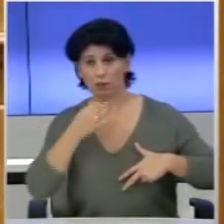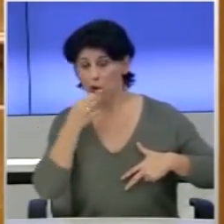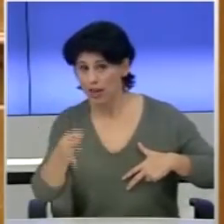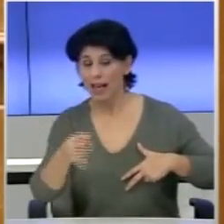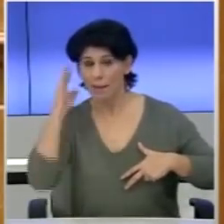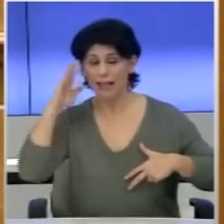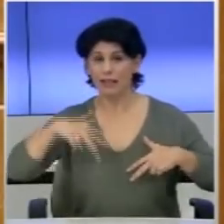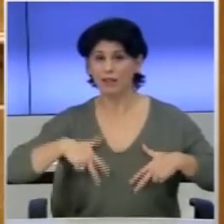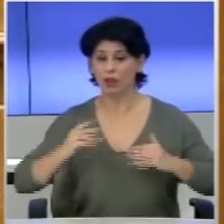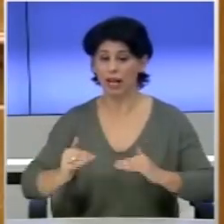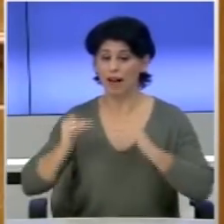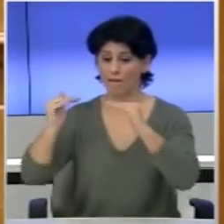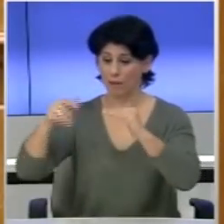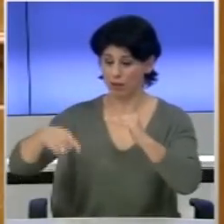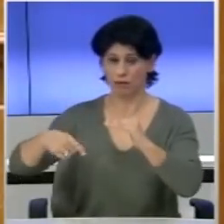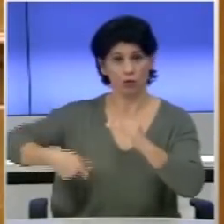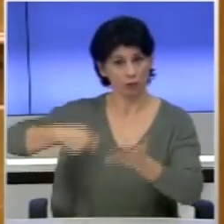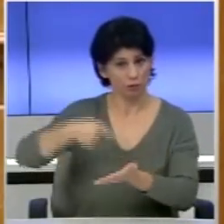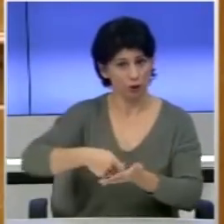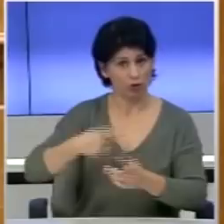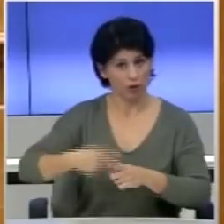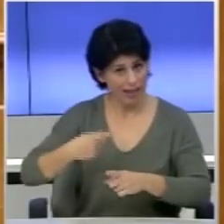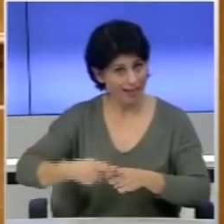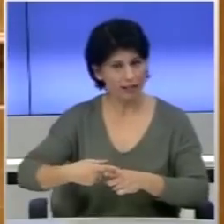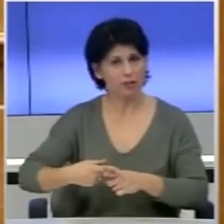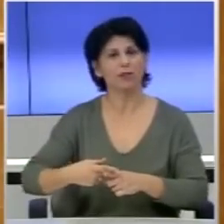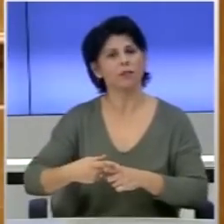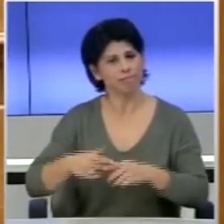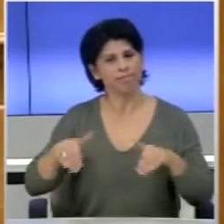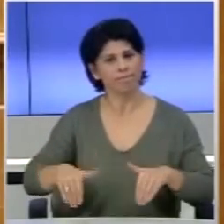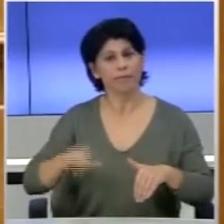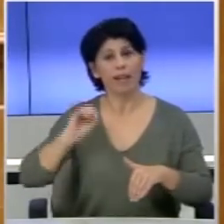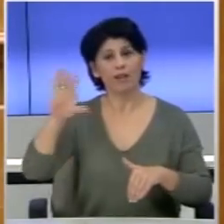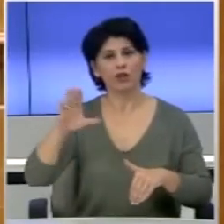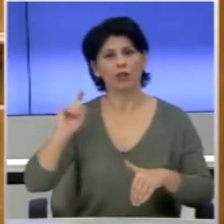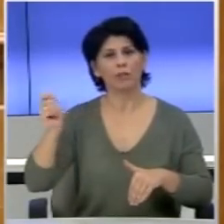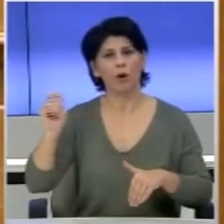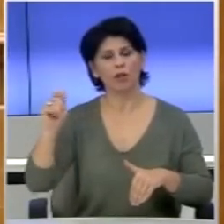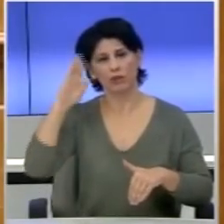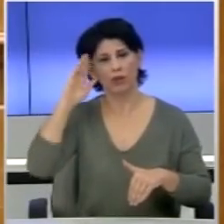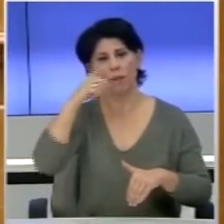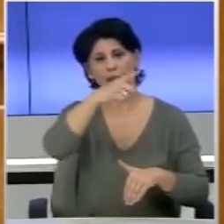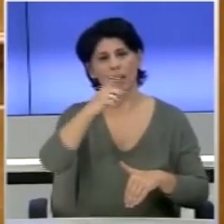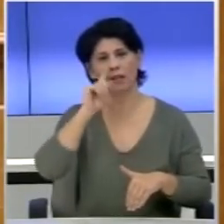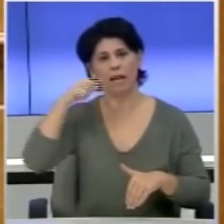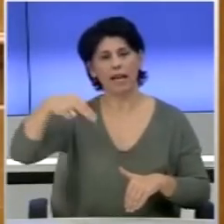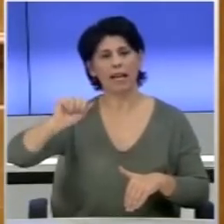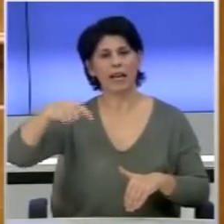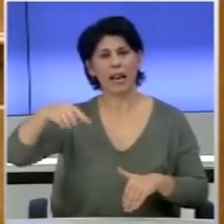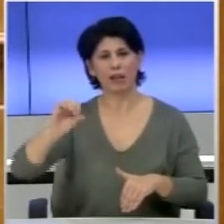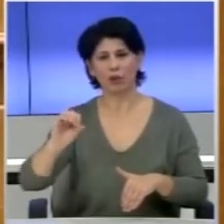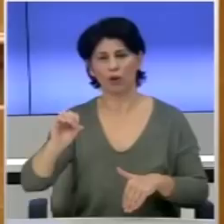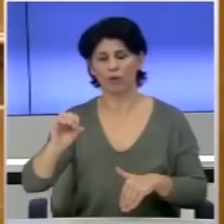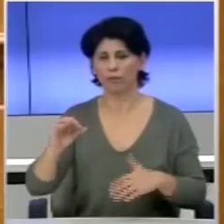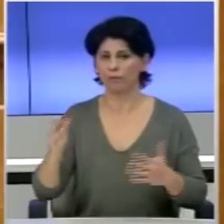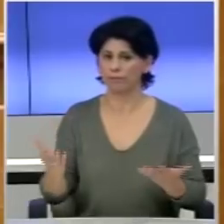ισχυρίζεται ότι η αναβάθμιση αυτών που πληρώνει ο ελληνικός λαός υπηρετούν την εξωτερική πολιτική των Αμερικάνων και του ΝΑΤΟ?